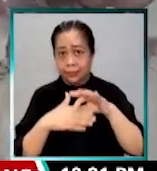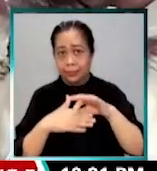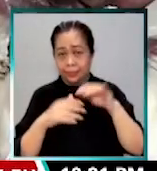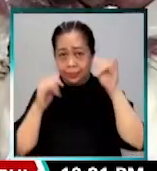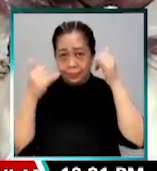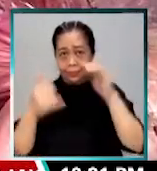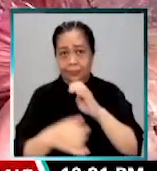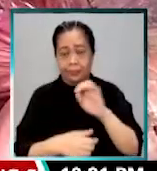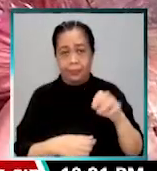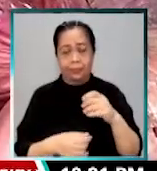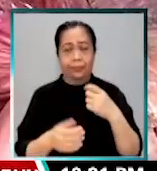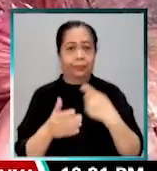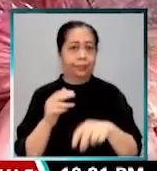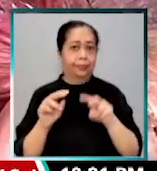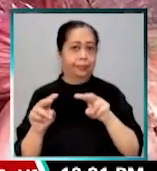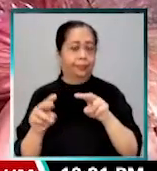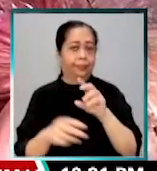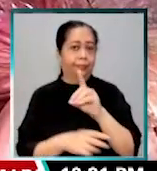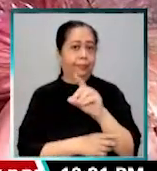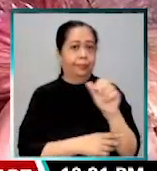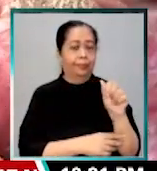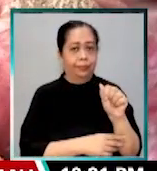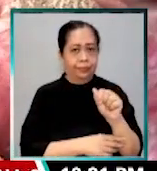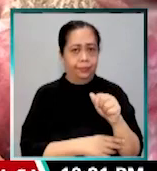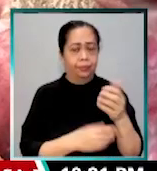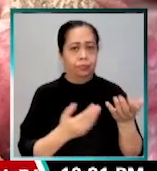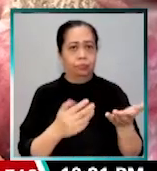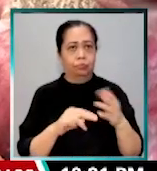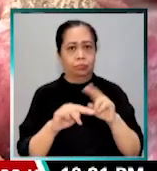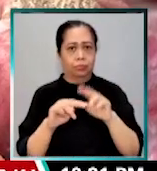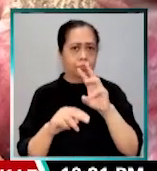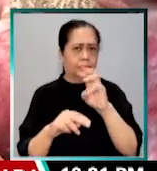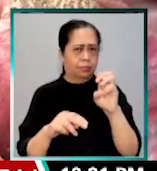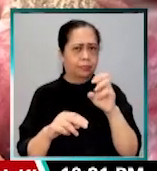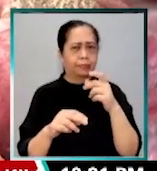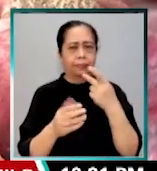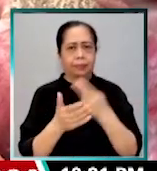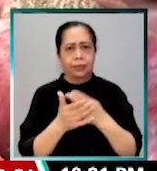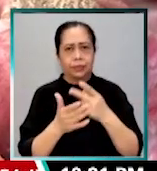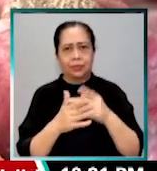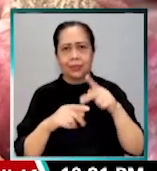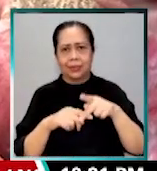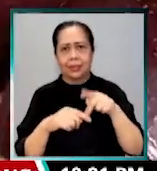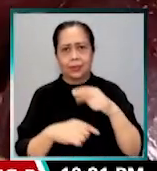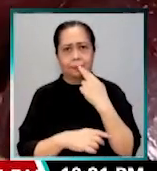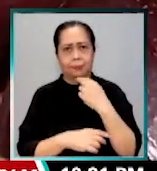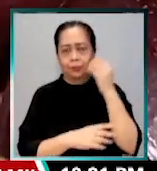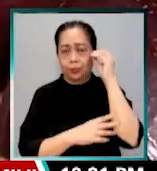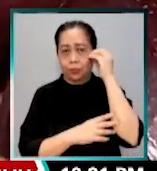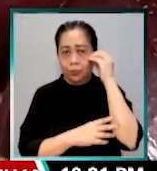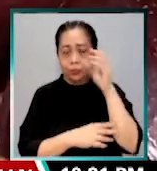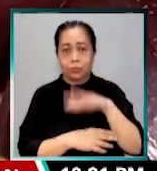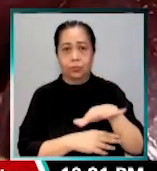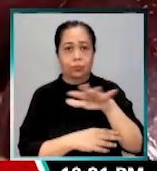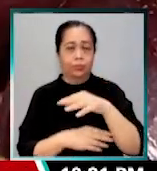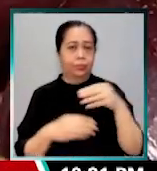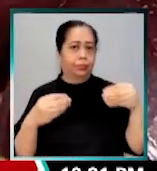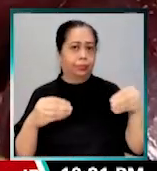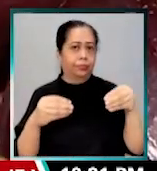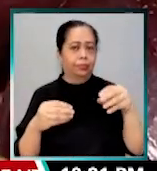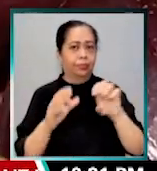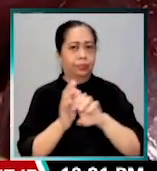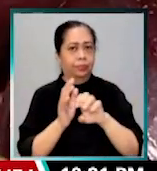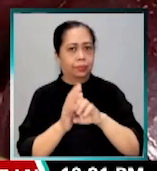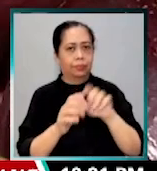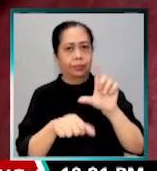price monitoring ng Department of Agriculture, umabot na sa 600 pesos kada kilo ang pulang sibuyas sa ilang pamilihan tulad sa Las